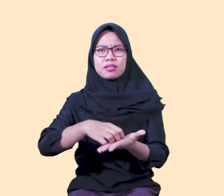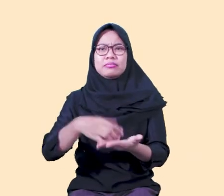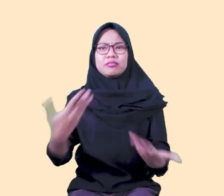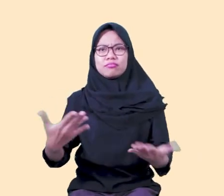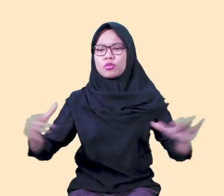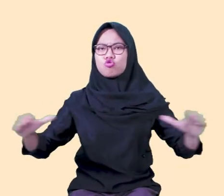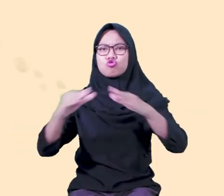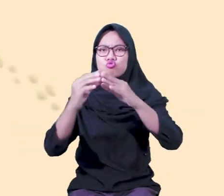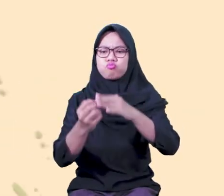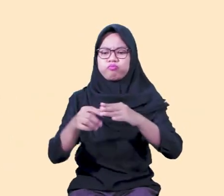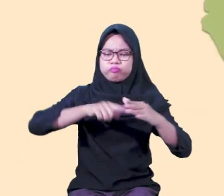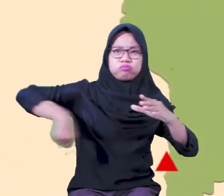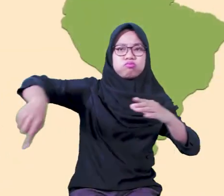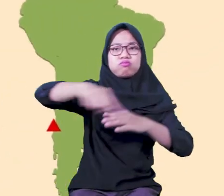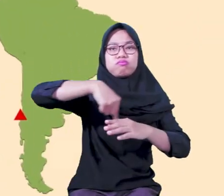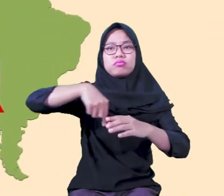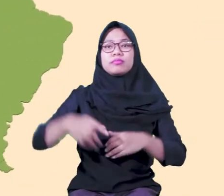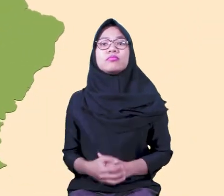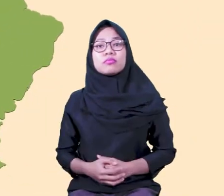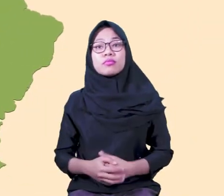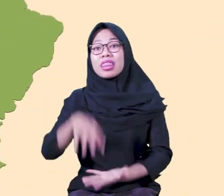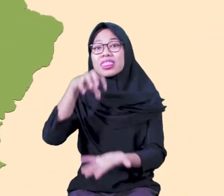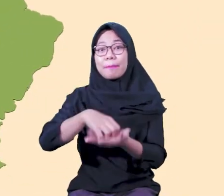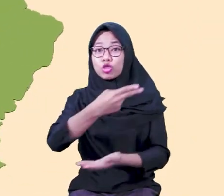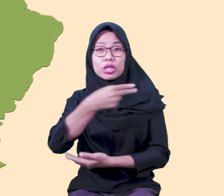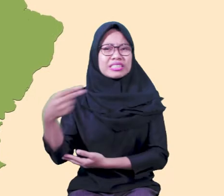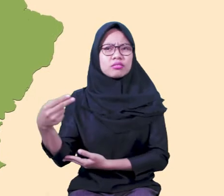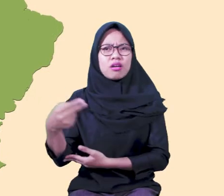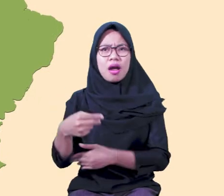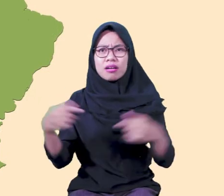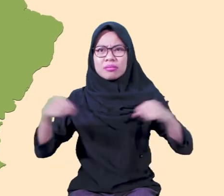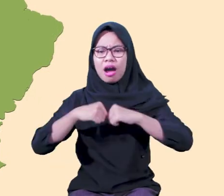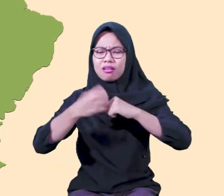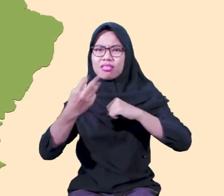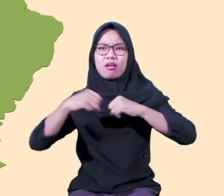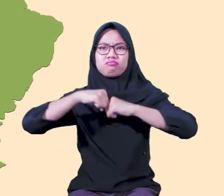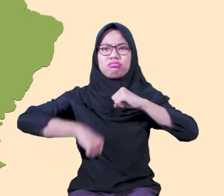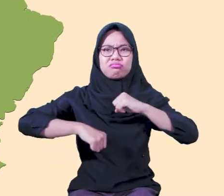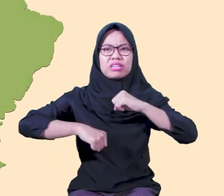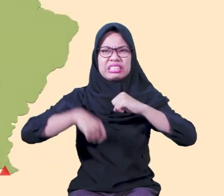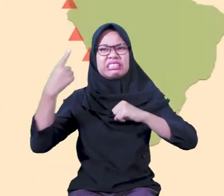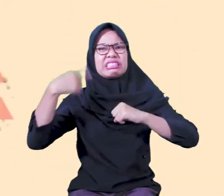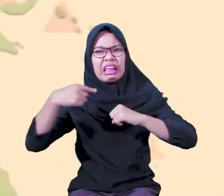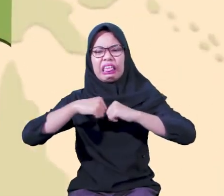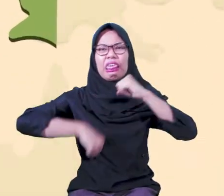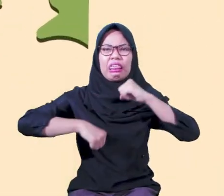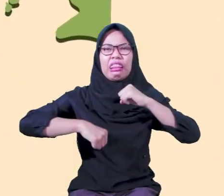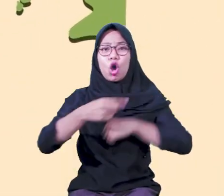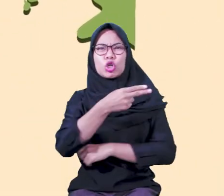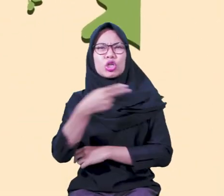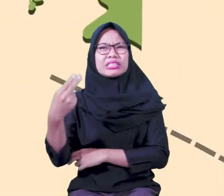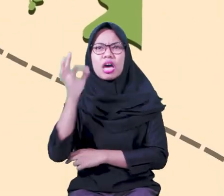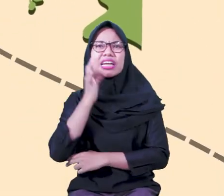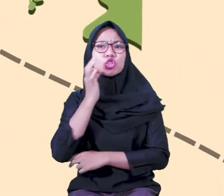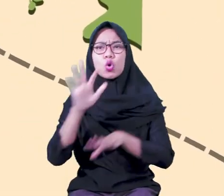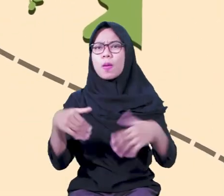hal yang wajar mengingat lokasi Indonesia yang berada di cincin api Pasifik letak Indonesia yang berada di titik pertemuan tiga lempeng